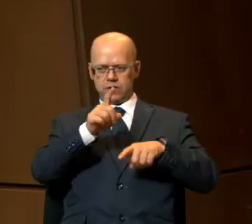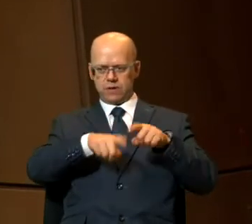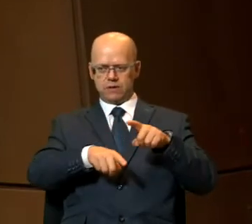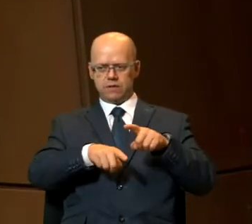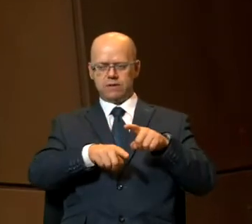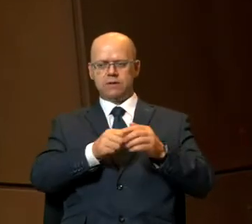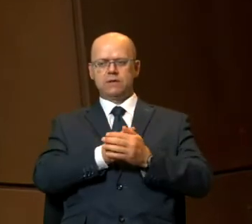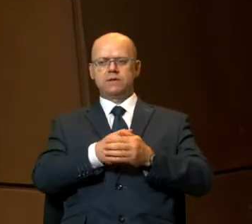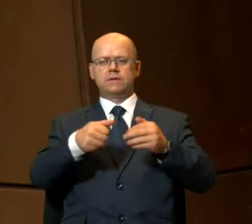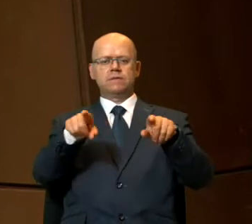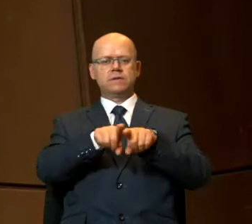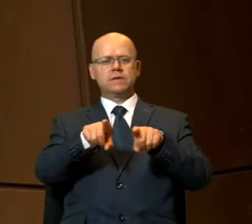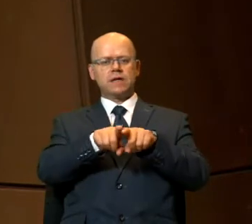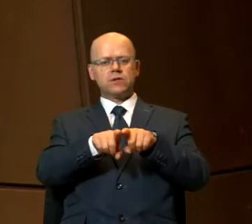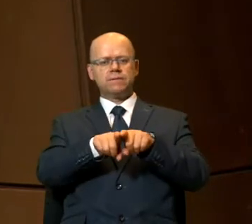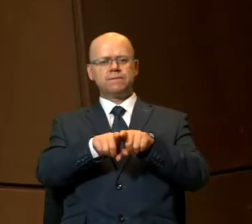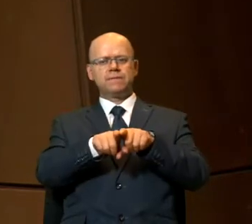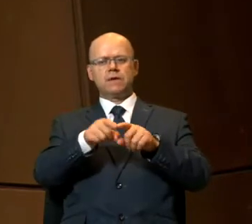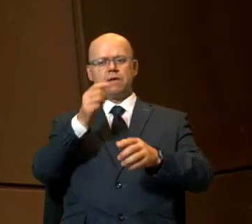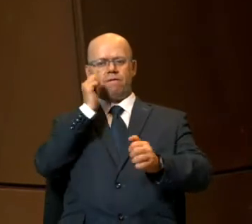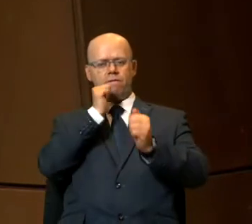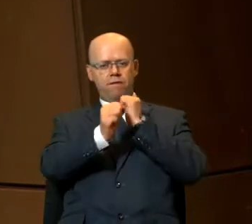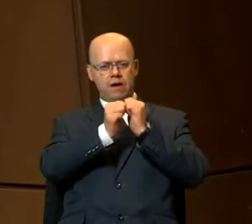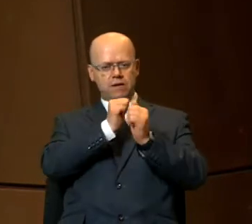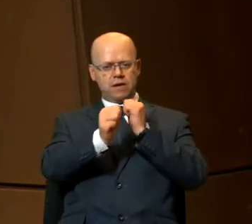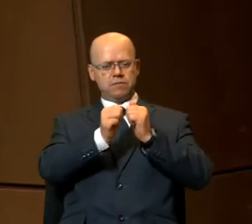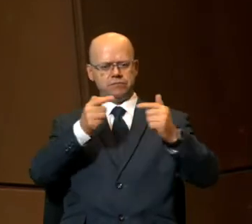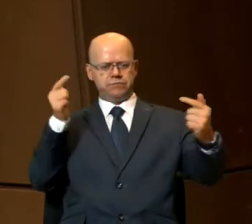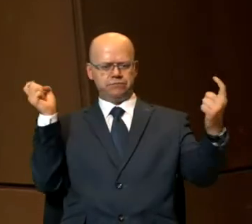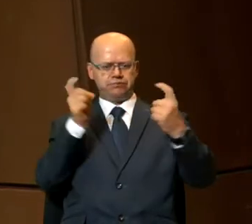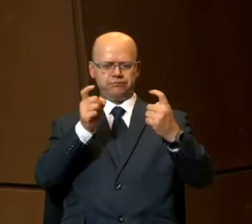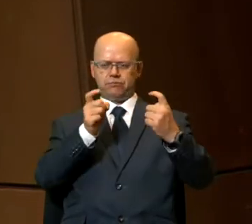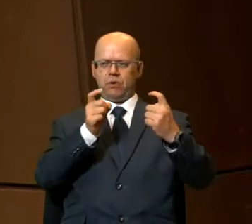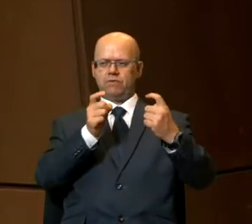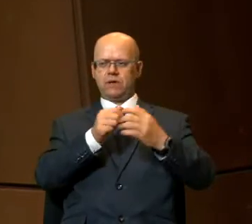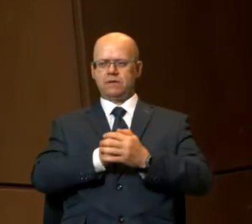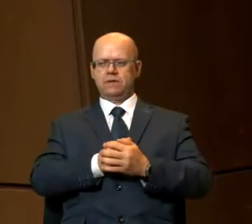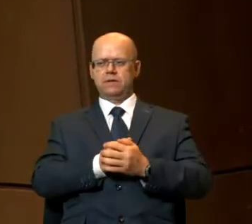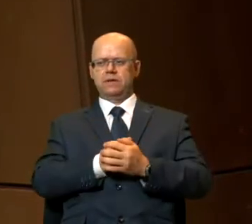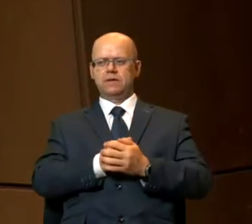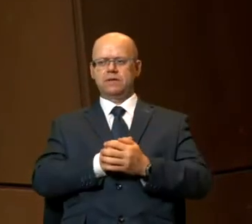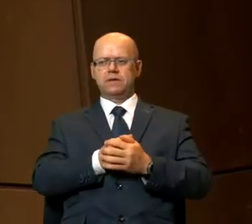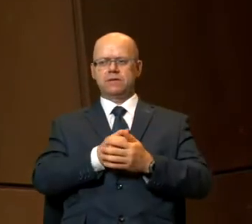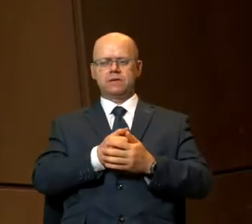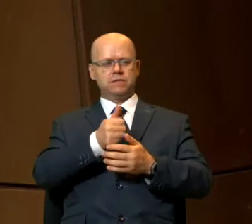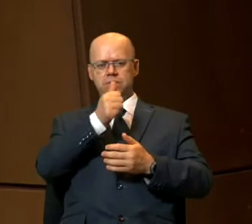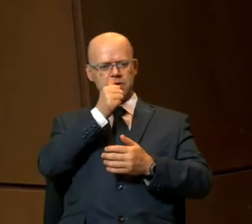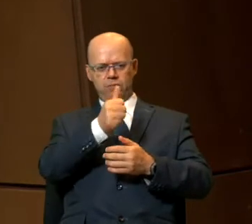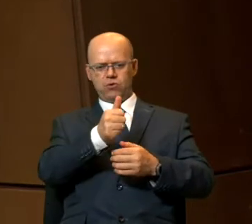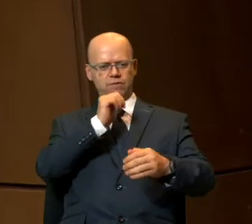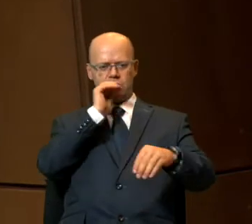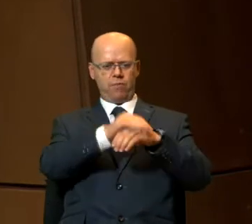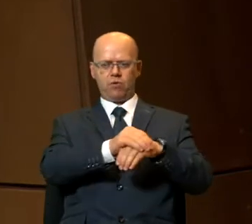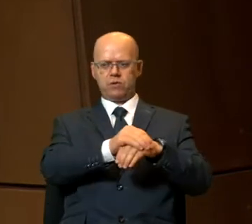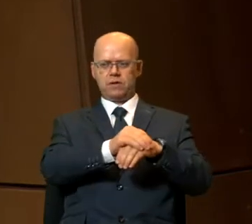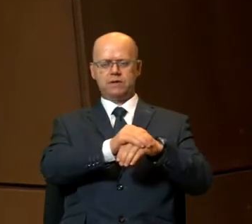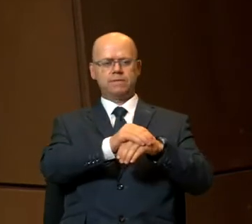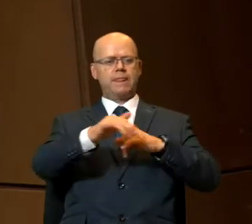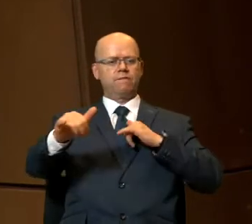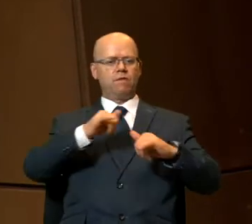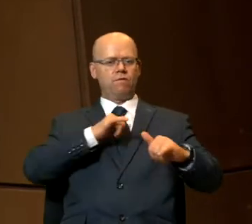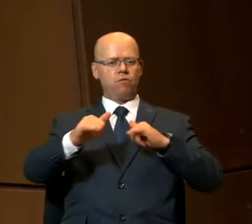pluralistyczne, ale też chodzi w nim o walkę i konflikt. Konflikt nie do pogodzenia, walka o władzę